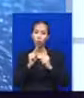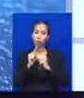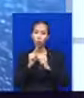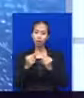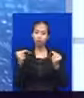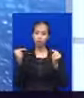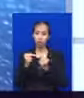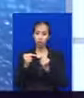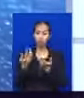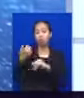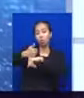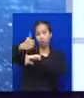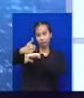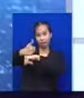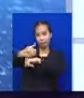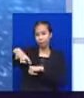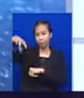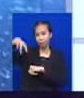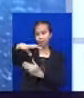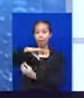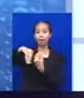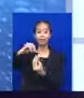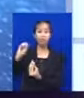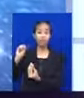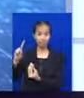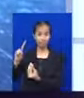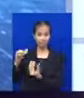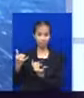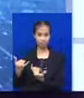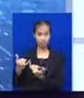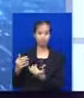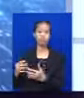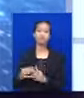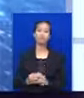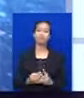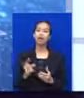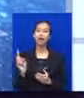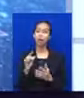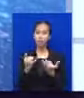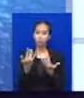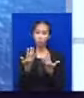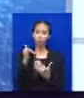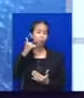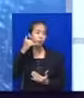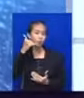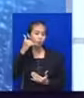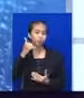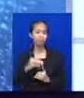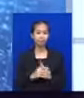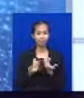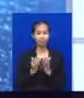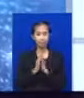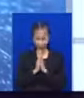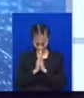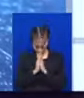ดาจีนอุจารณะผู้อำนวยการสำนักงานเศรษฐกิจการคลังในฐานะโฆษกกระทรวงการคลังนะคะซึ่งตอนนี้ท่านก็อยู่ในสายกับเราแล้วนะ